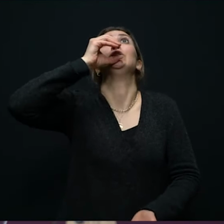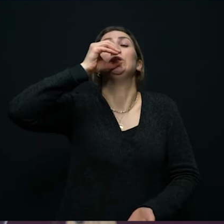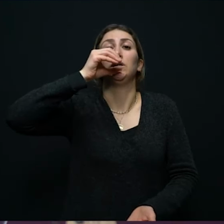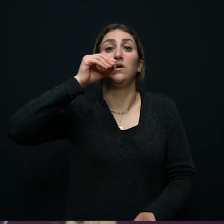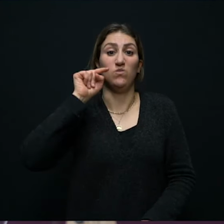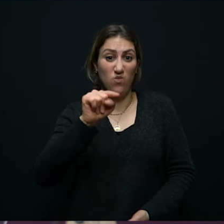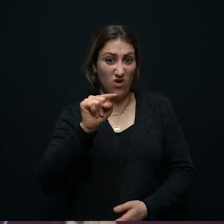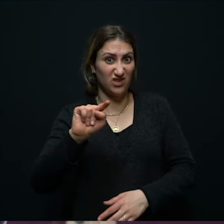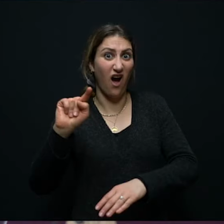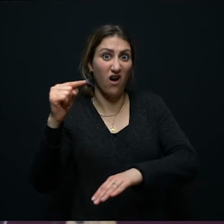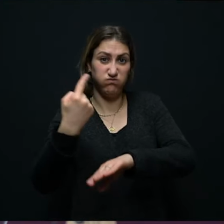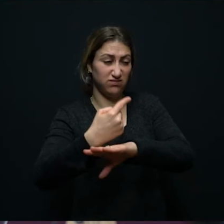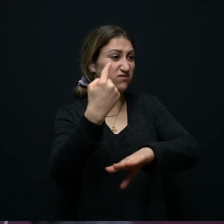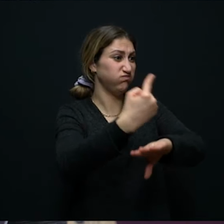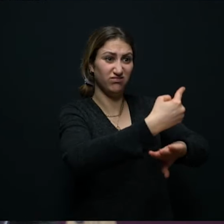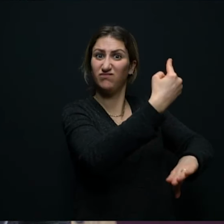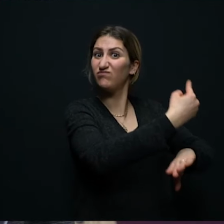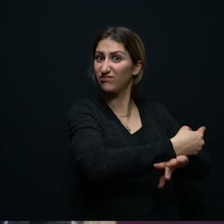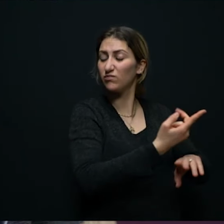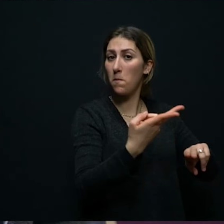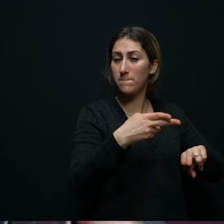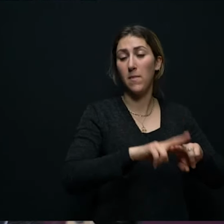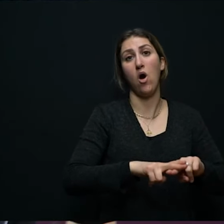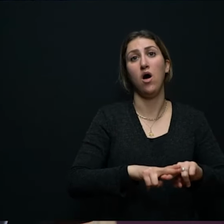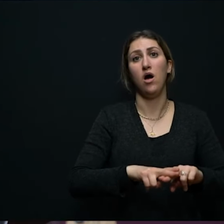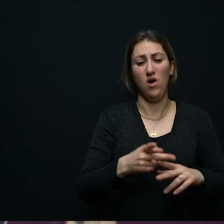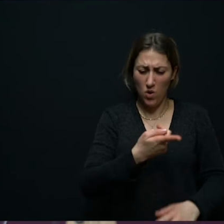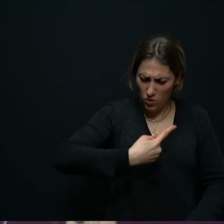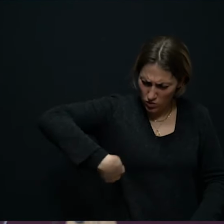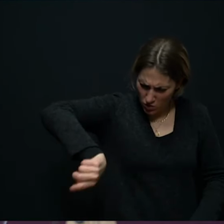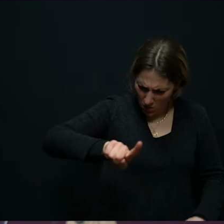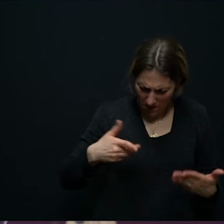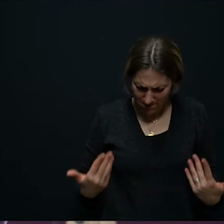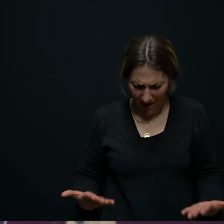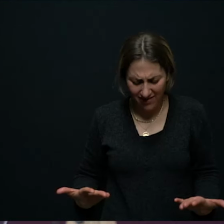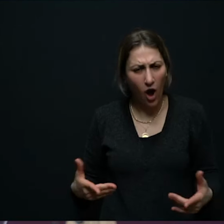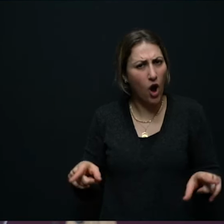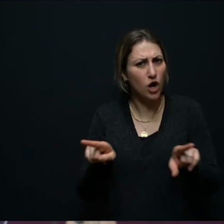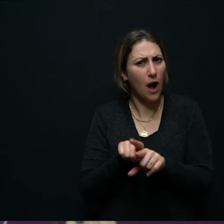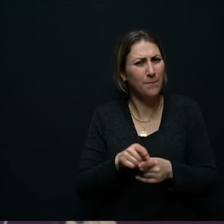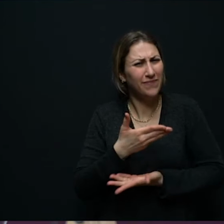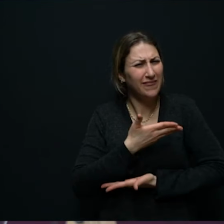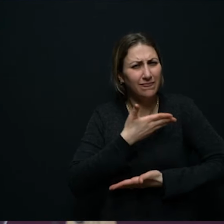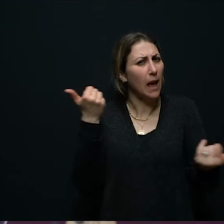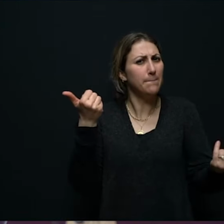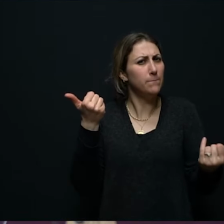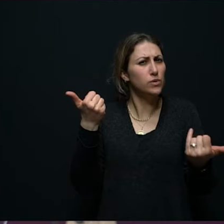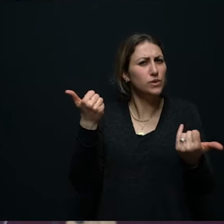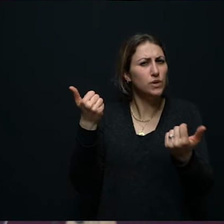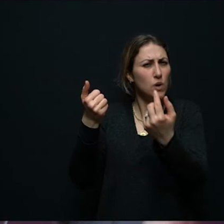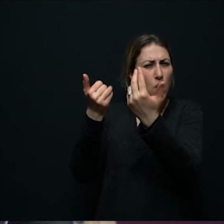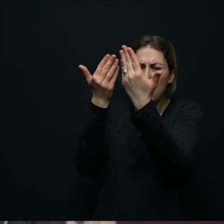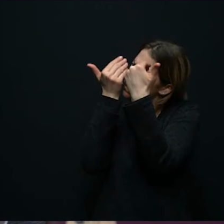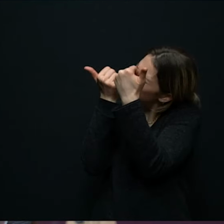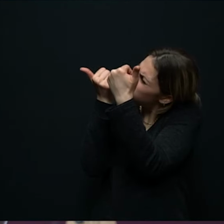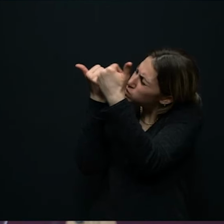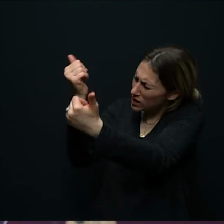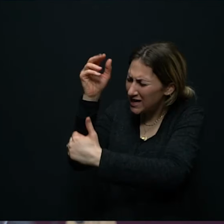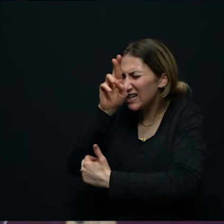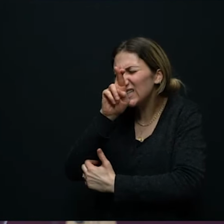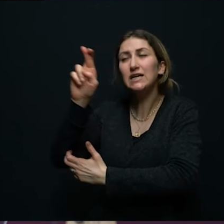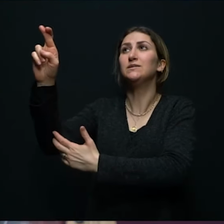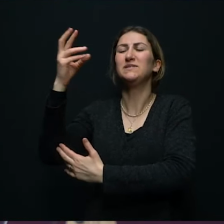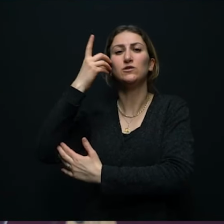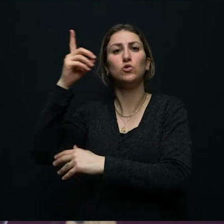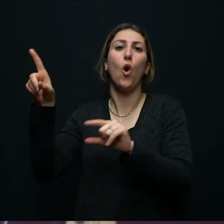dieu aujourd'hui on est capable de lui mentir en face on est capable de lui manquer de respect on peut vivre comme ça sans problème